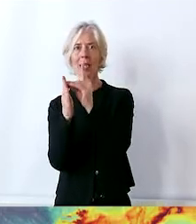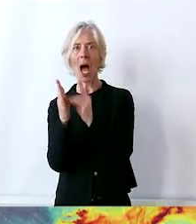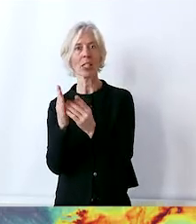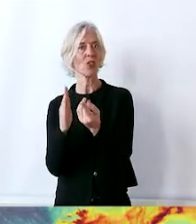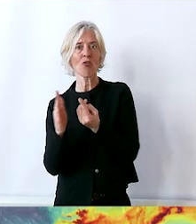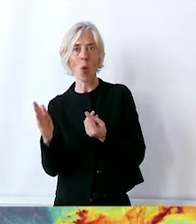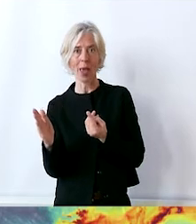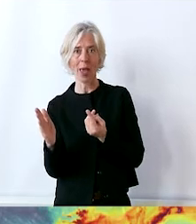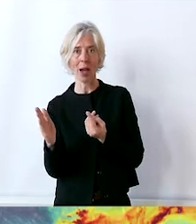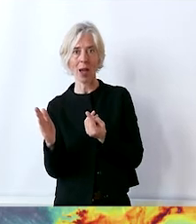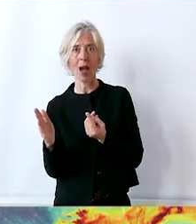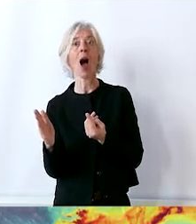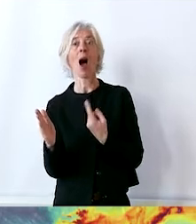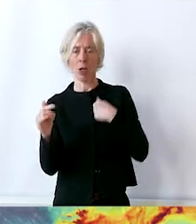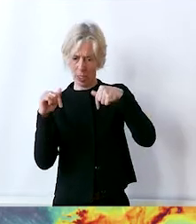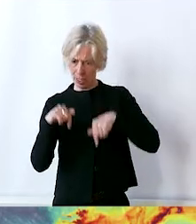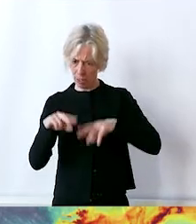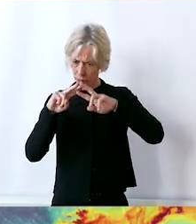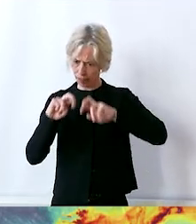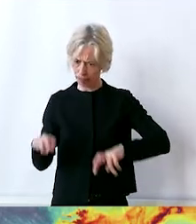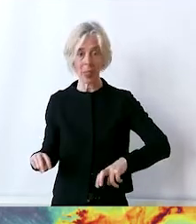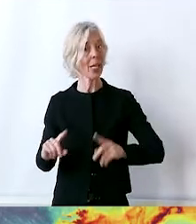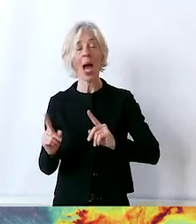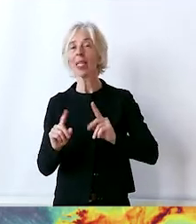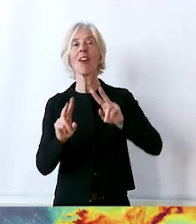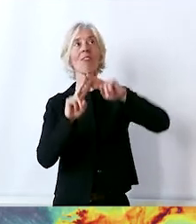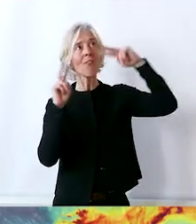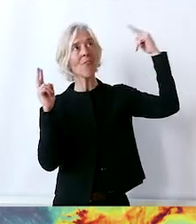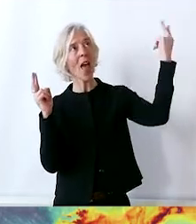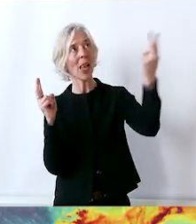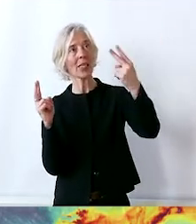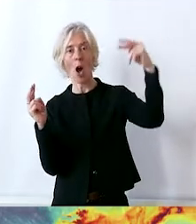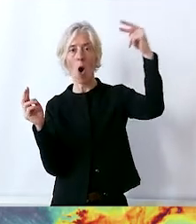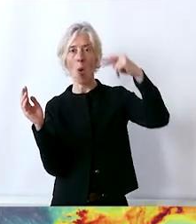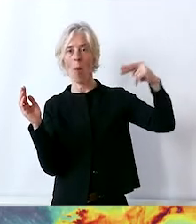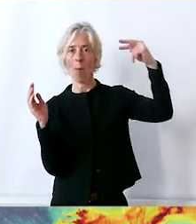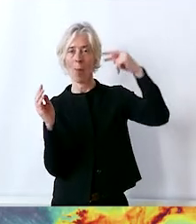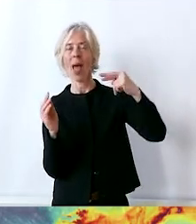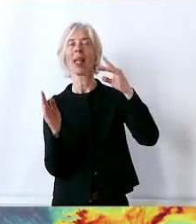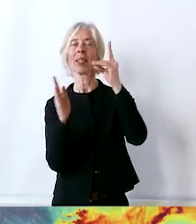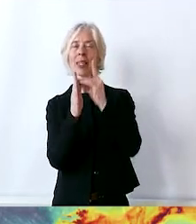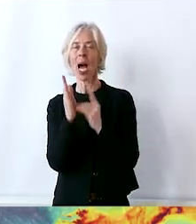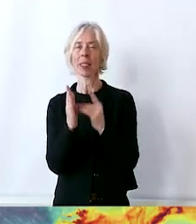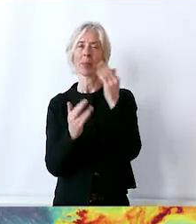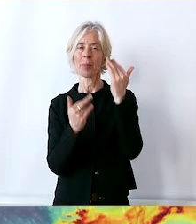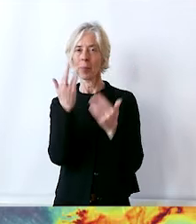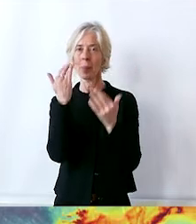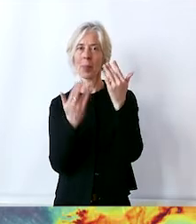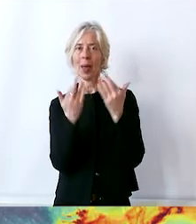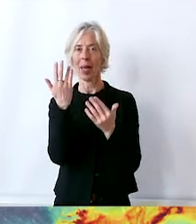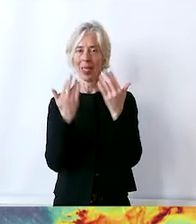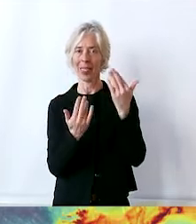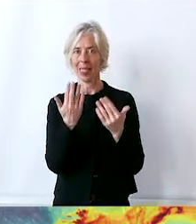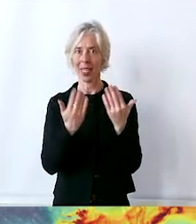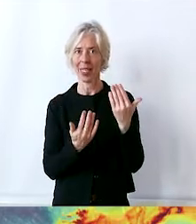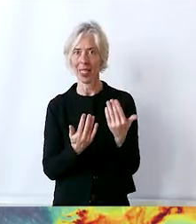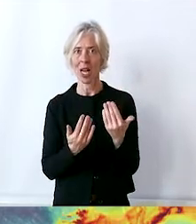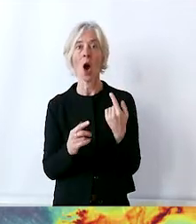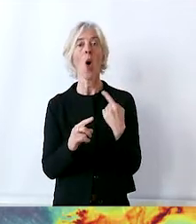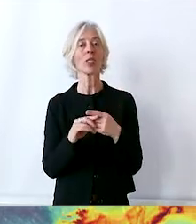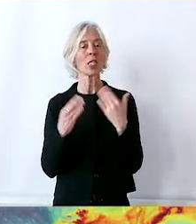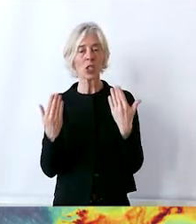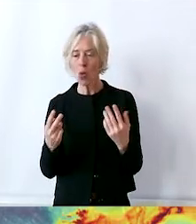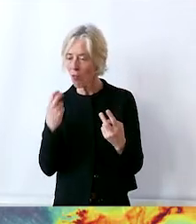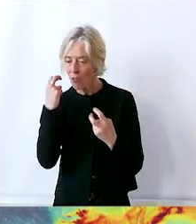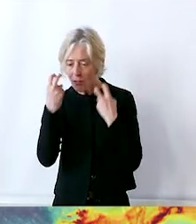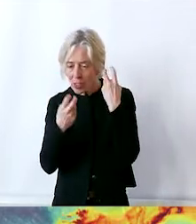Wenn man diese Daten nutzt, um einen sogenannten digitalen Zwilling zu bauen, also die ganzen verschiedenen Subökosysteme so gut wie möglich